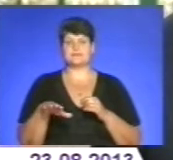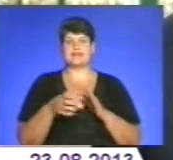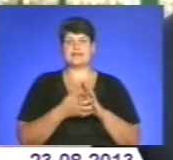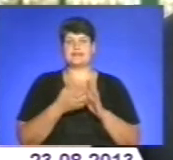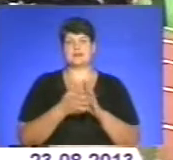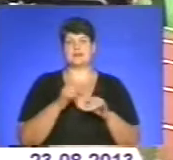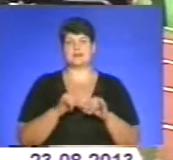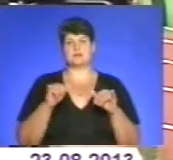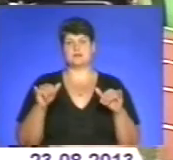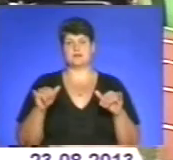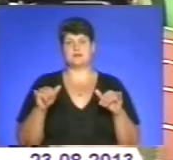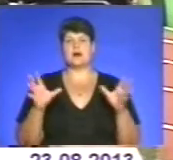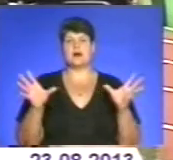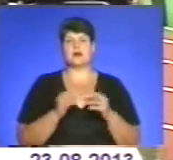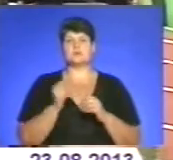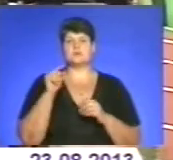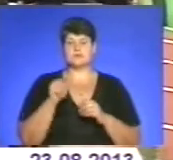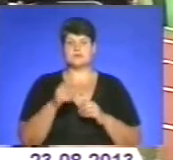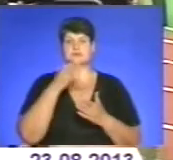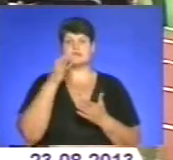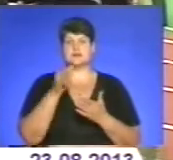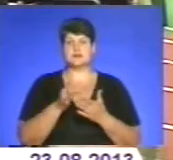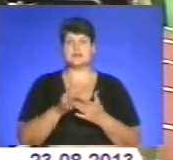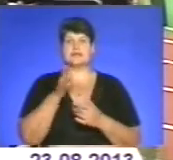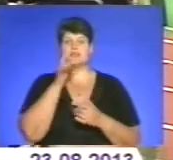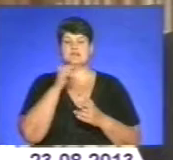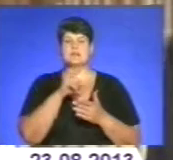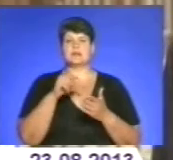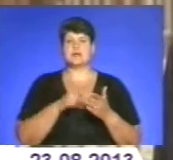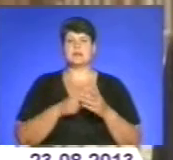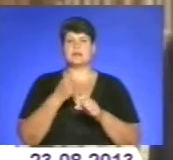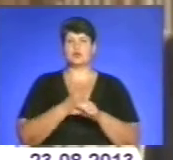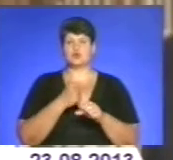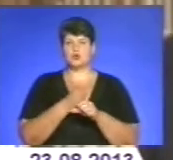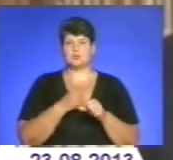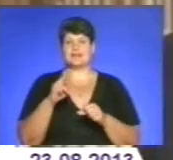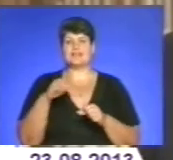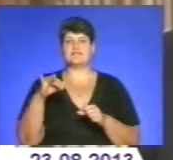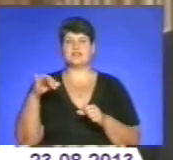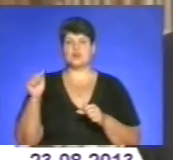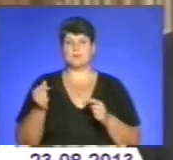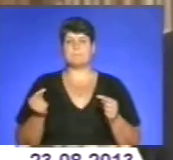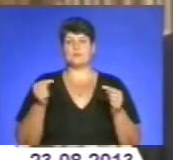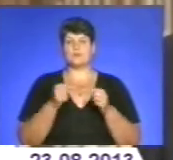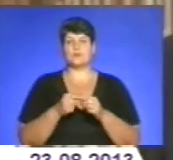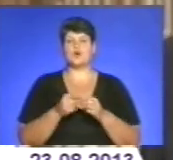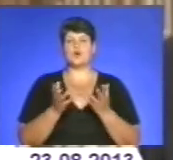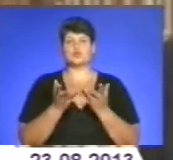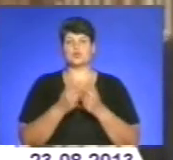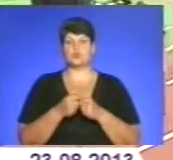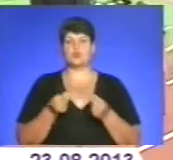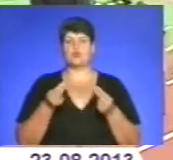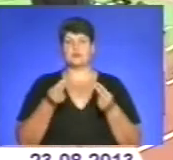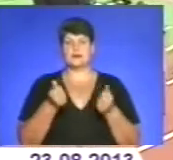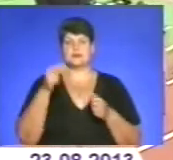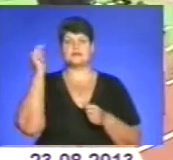недостатньо розвиті. Разом з тим прем'єр зазначив, на часі питання розробки диференційованого підходу при розрахунку плати за навчання